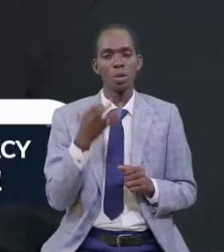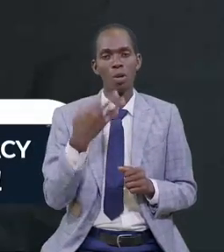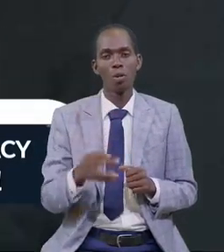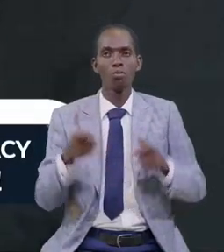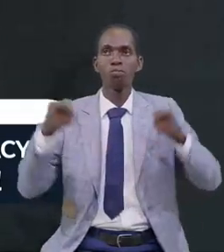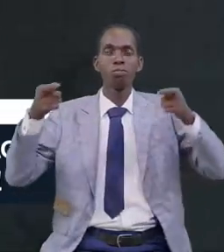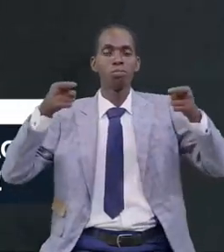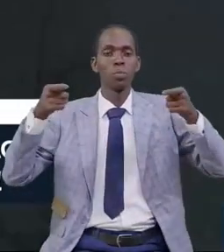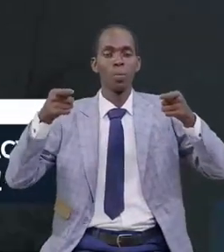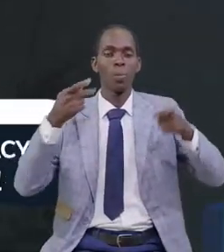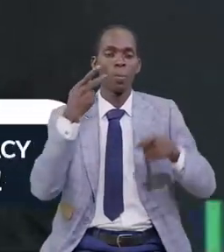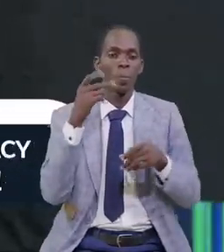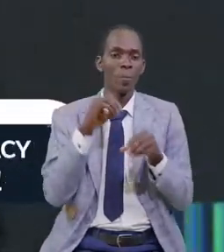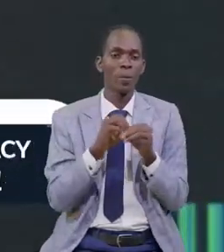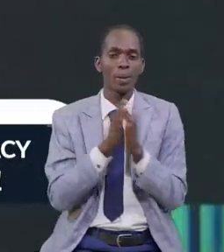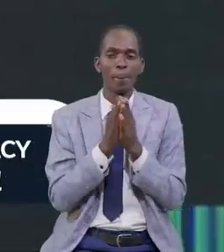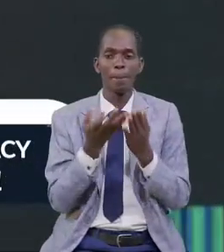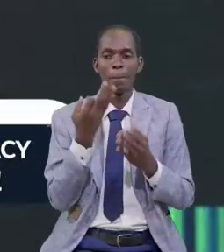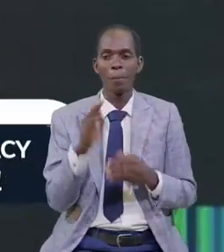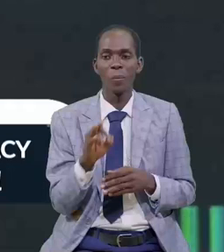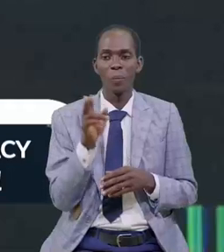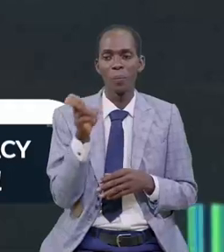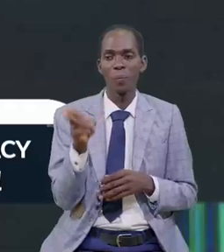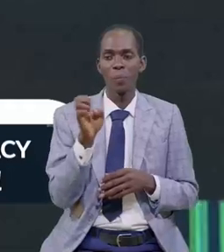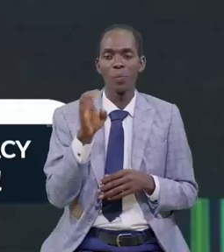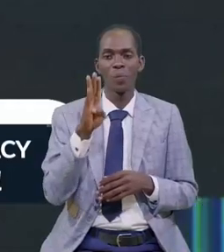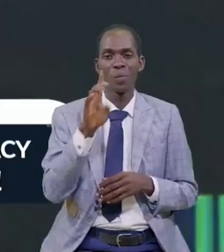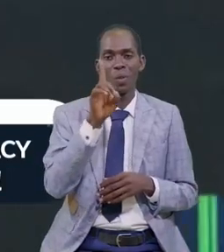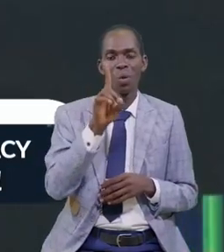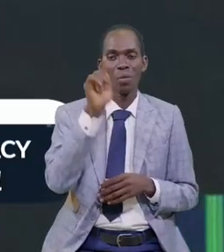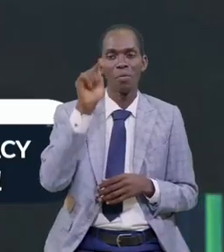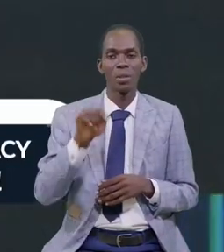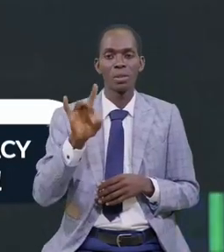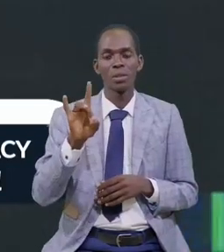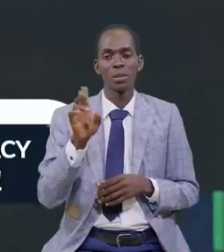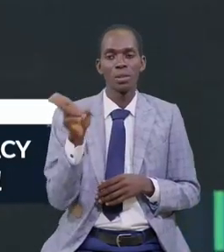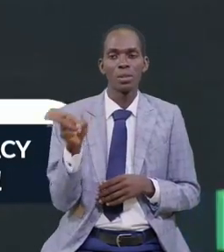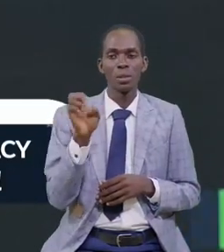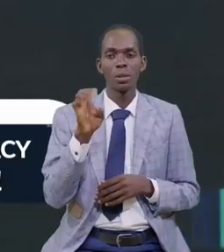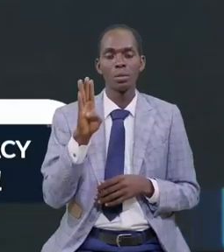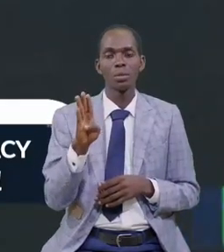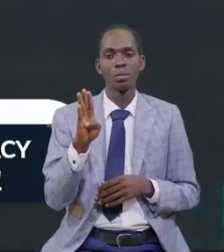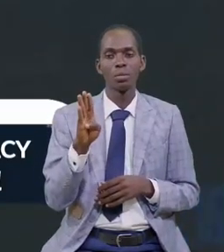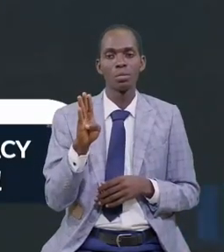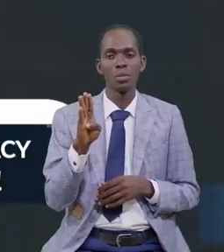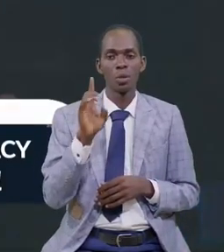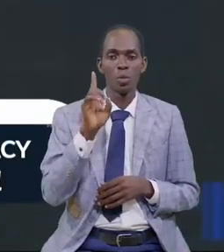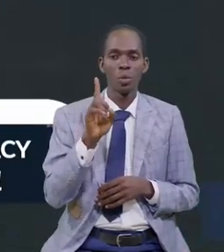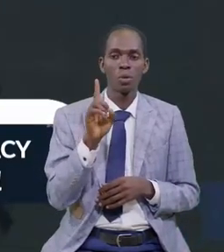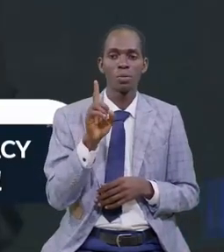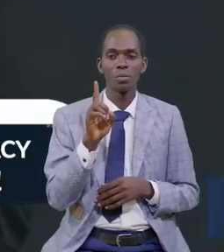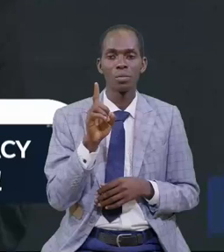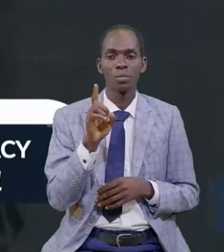avec le sceptre de supréatie le roi avec le scepttre de